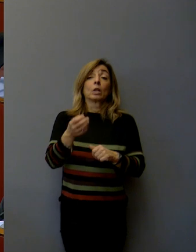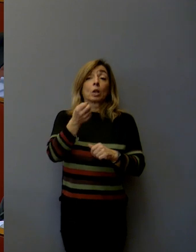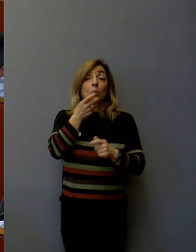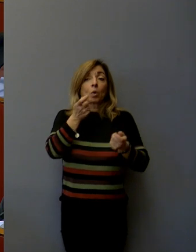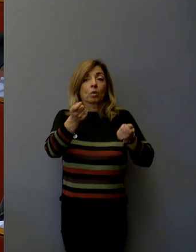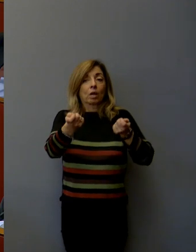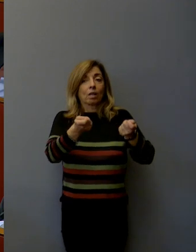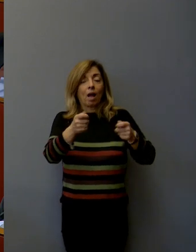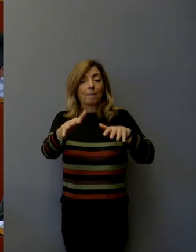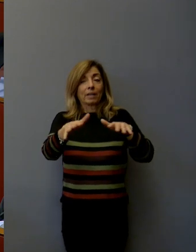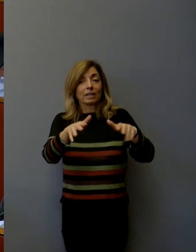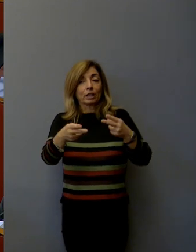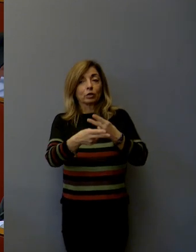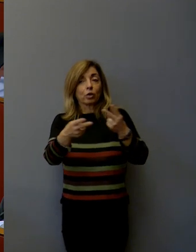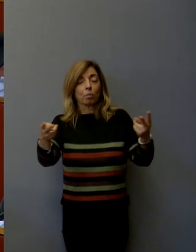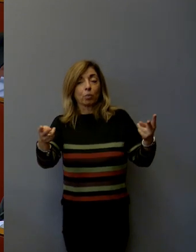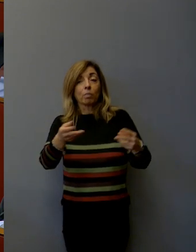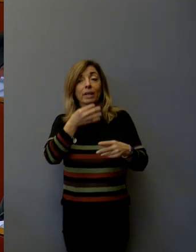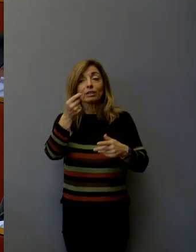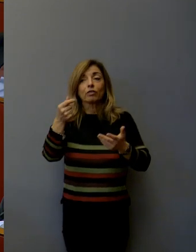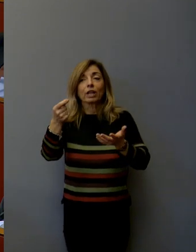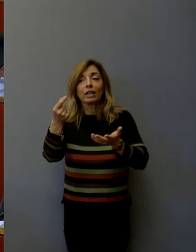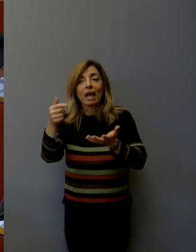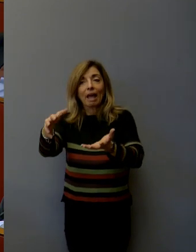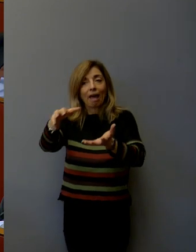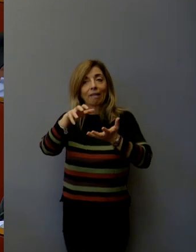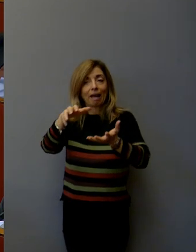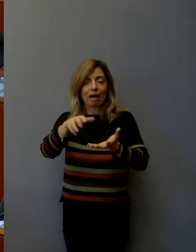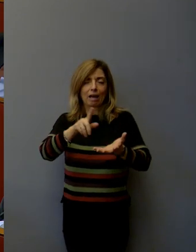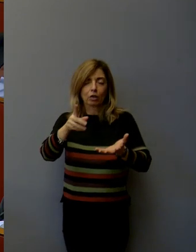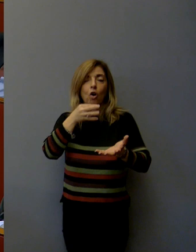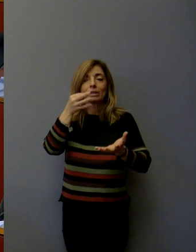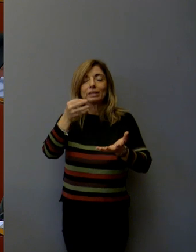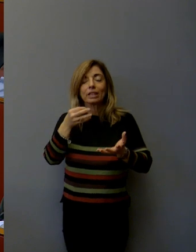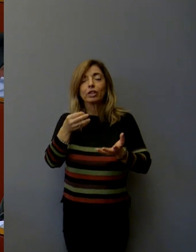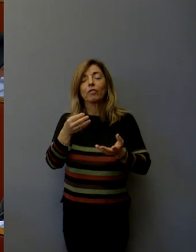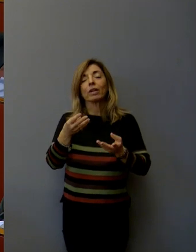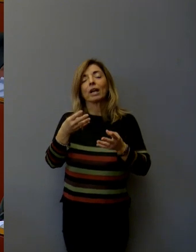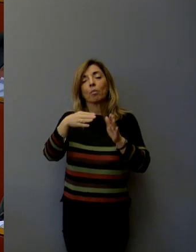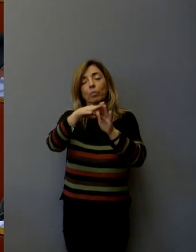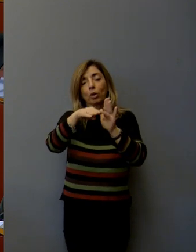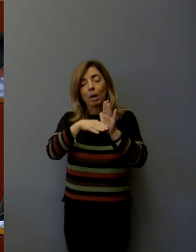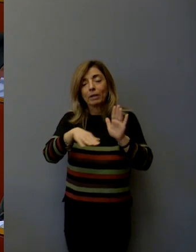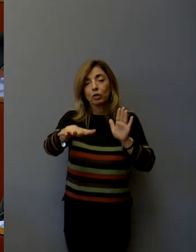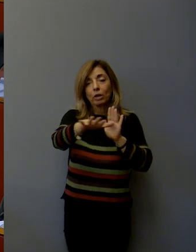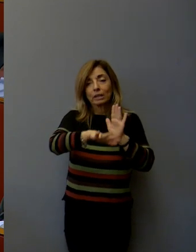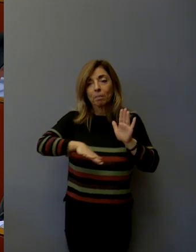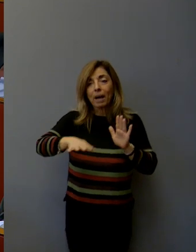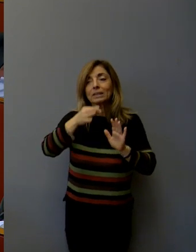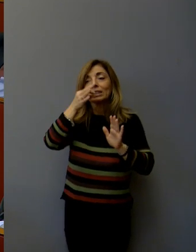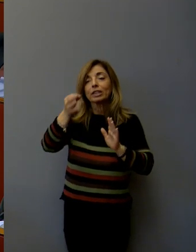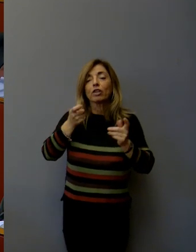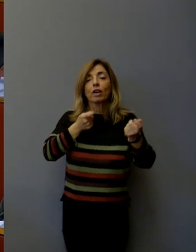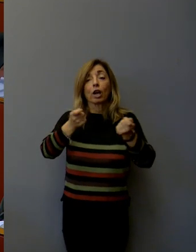gestione dei servizi e la qualità dei servizi alla lungimiranza nella programmazione degli spazi e pensare a quello che lasceremo